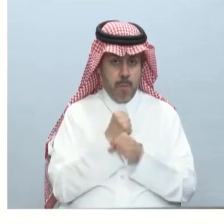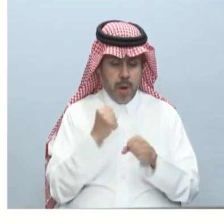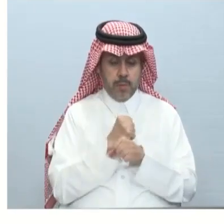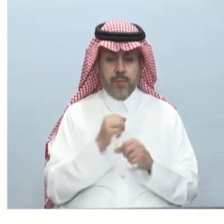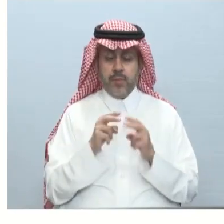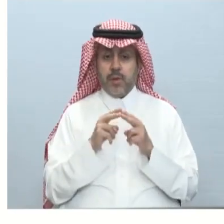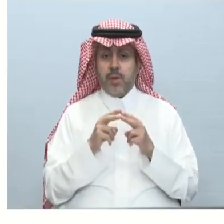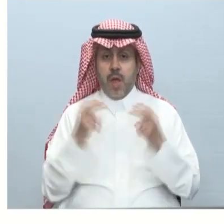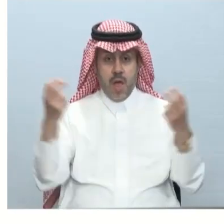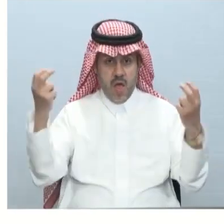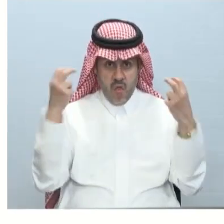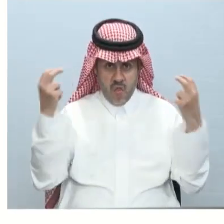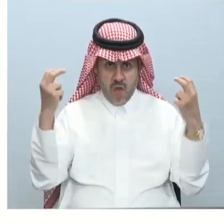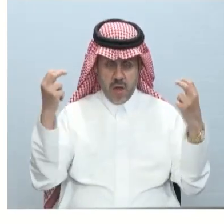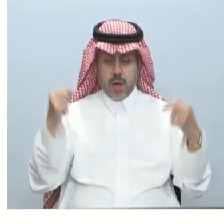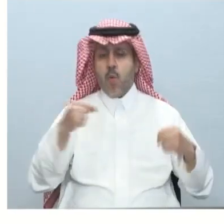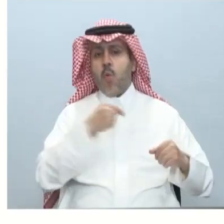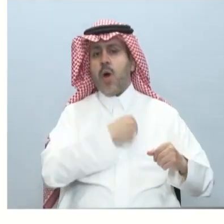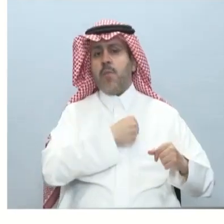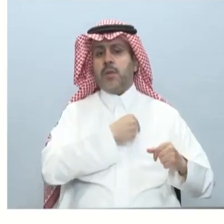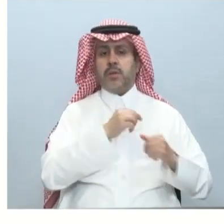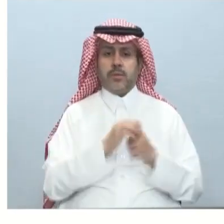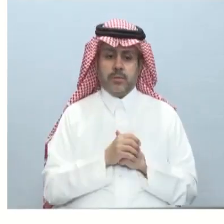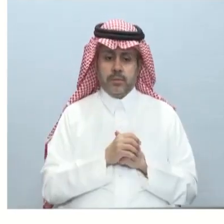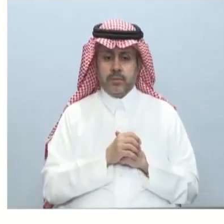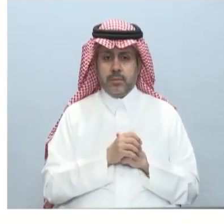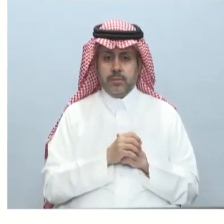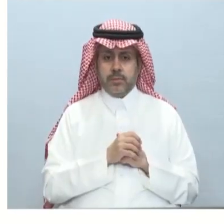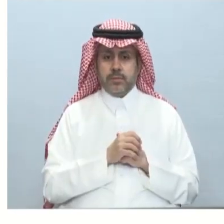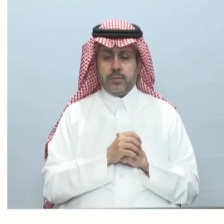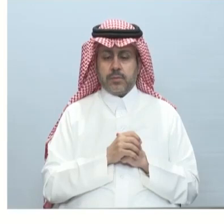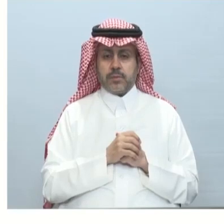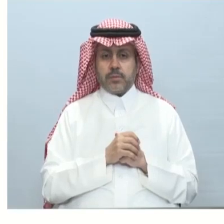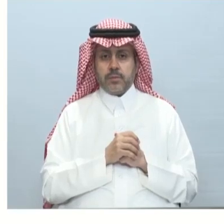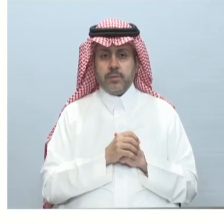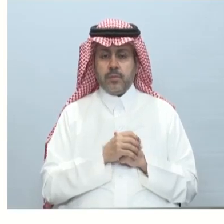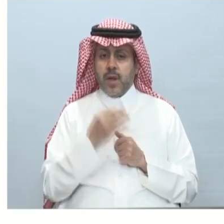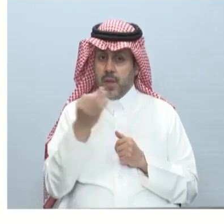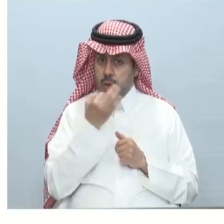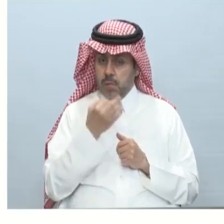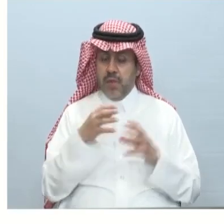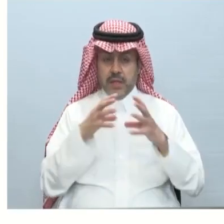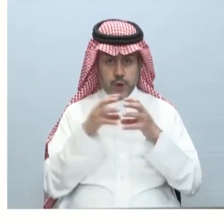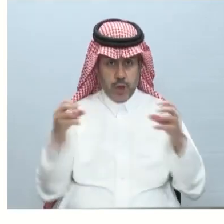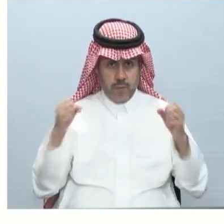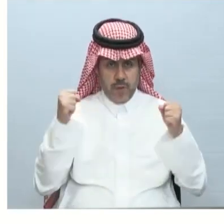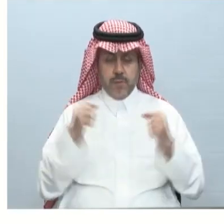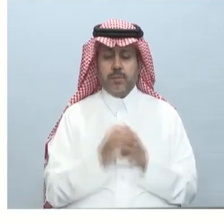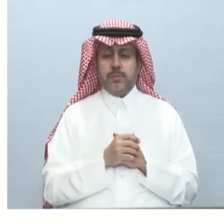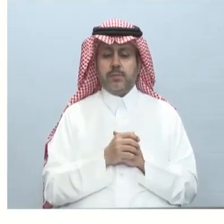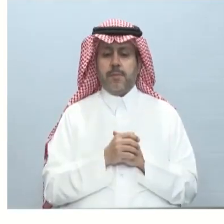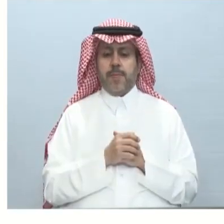والاعمال الظاهره والباطنه ذكرنا لكم هذا التعريف العظيم ل